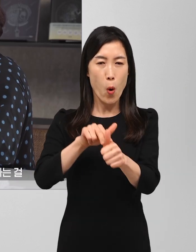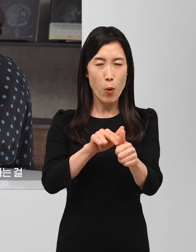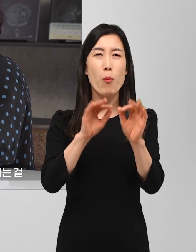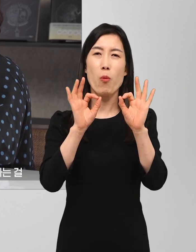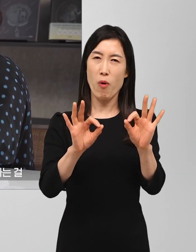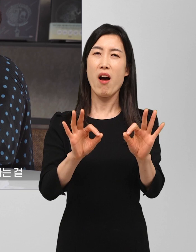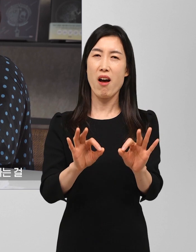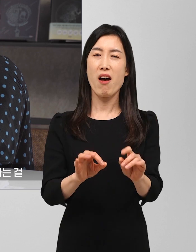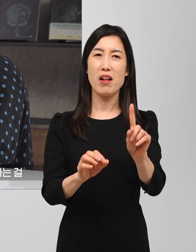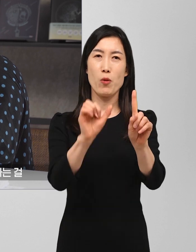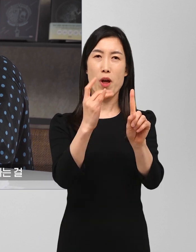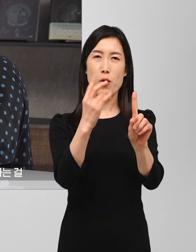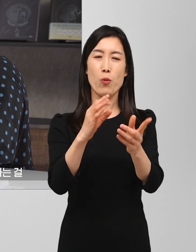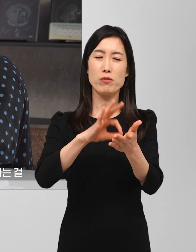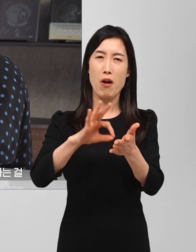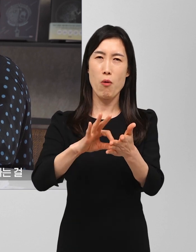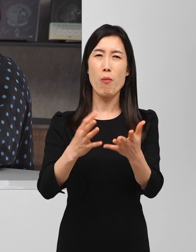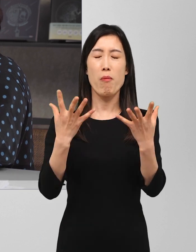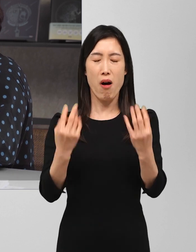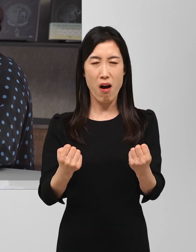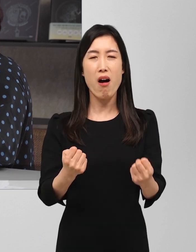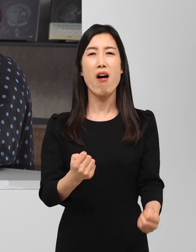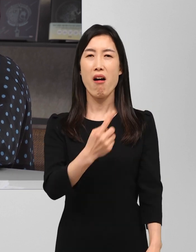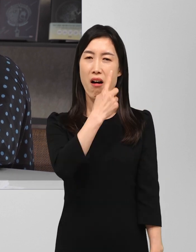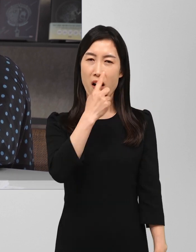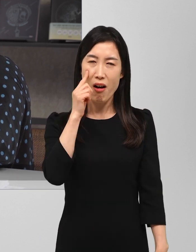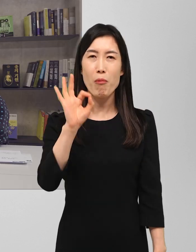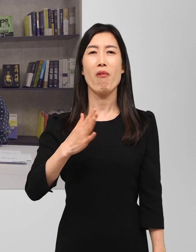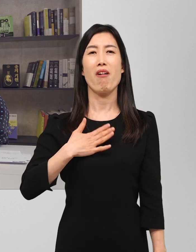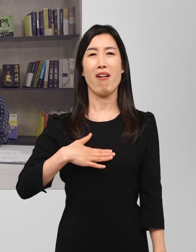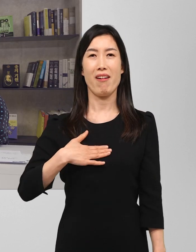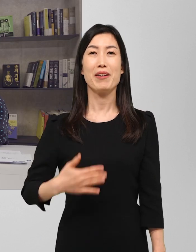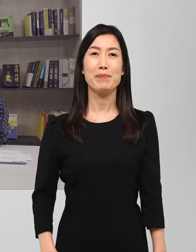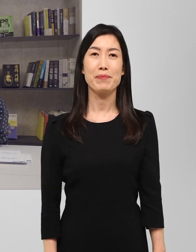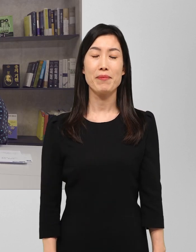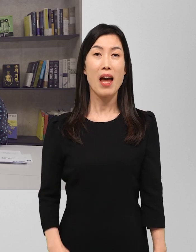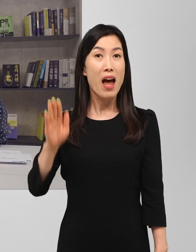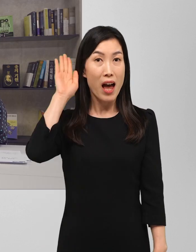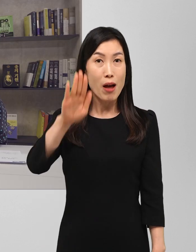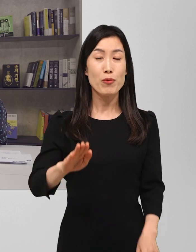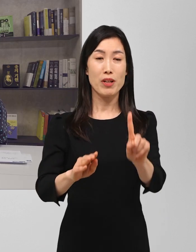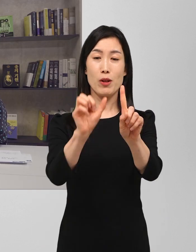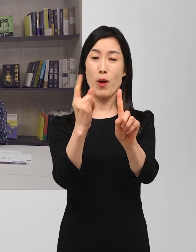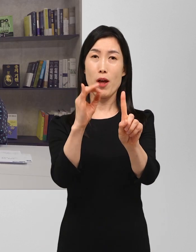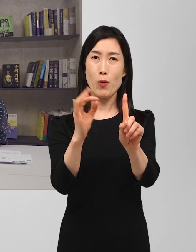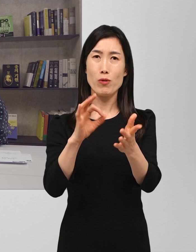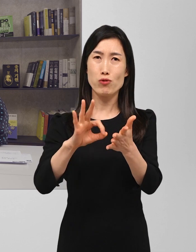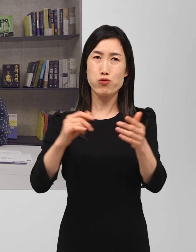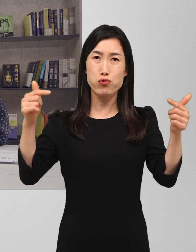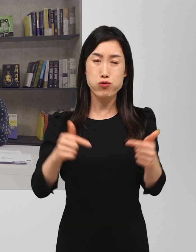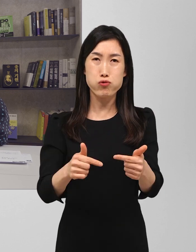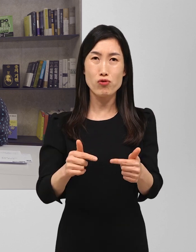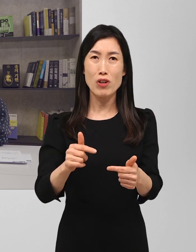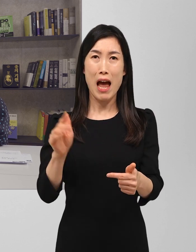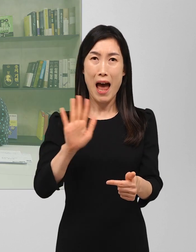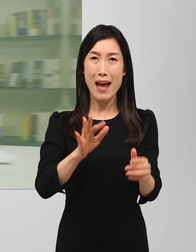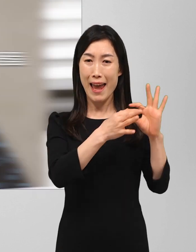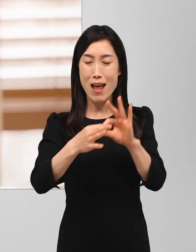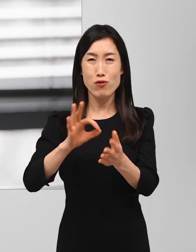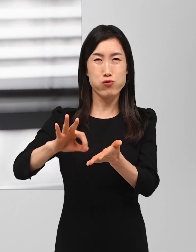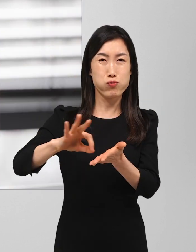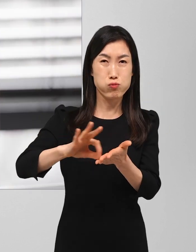데이터상으로도 우리나라 일회용품의 사용량이 많다는 것을 확인할 수 있었는데요. 일회용품의 사용을 줄이지 않는다면 어떤 문제가